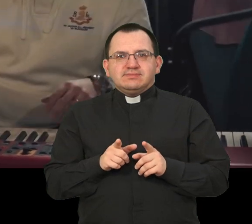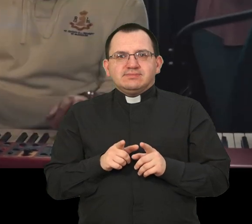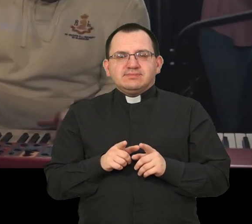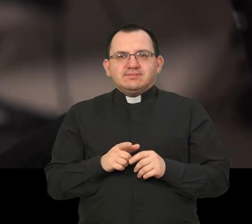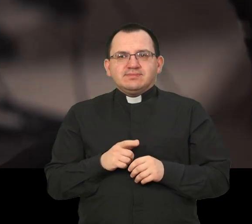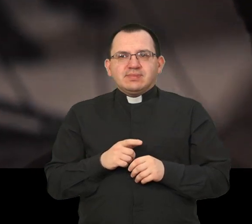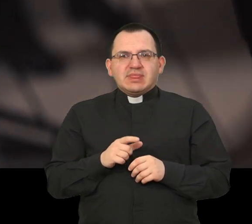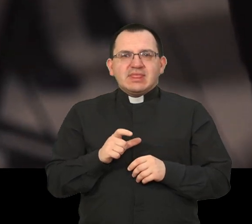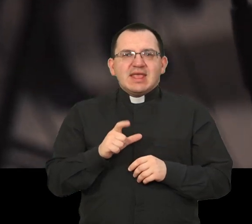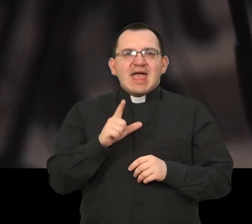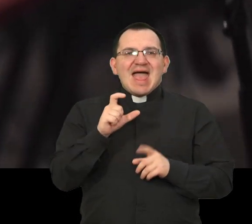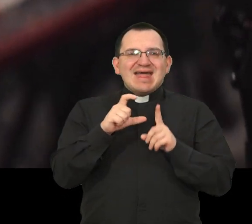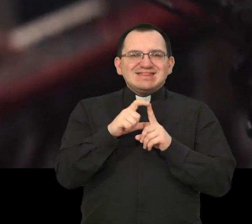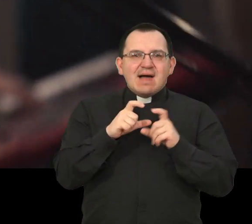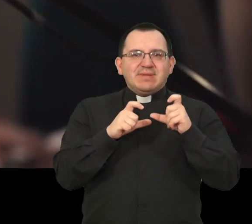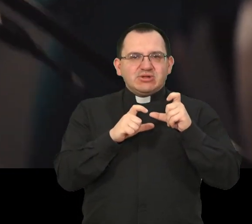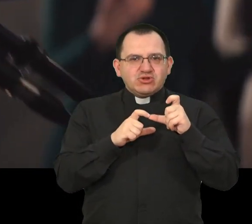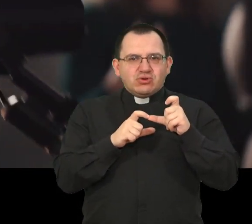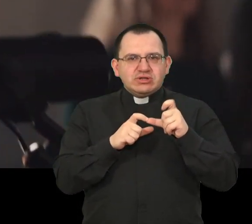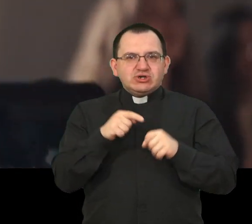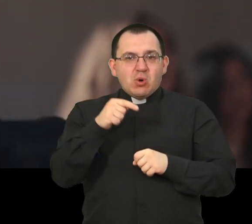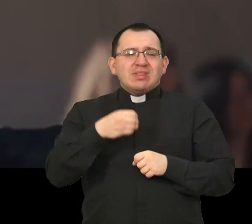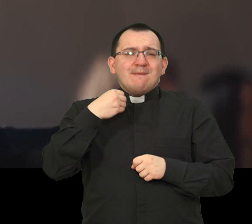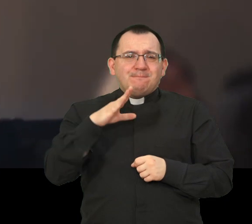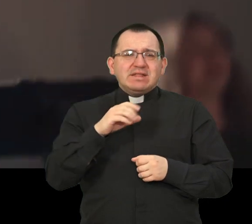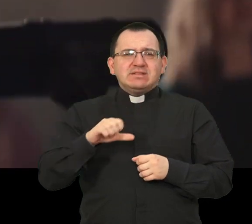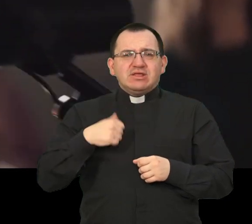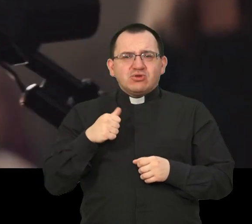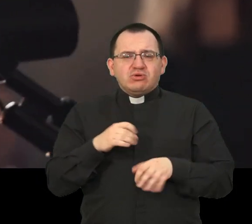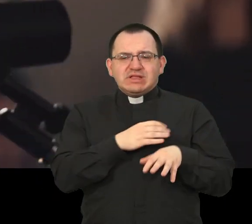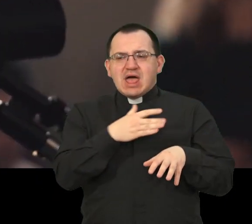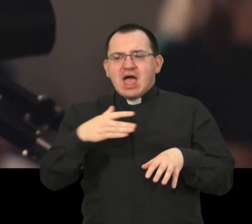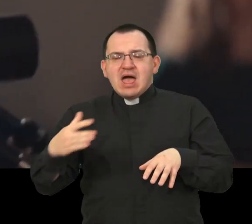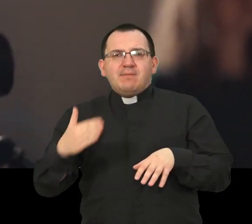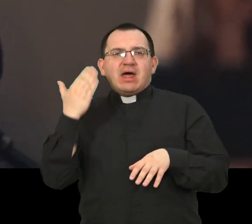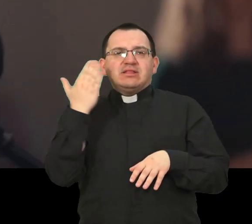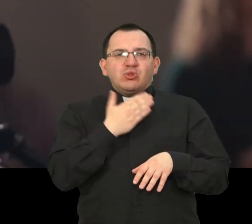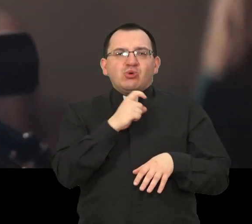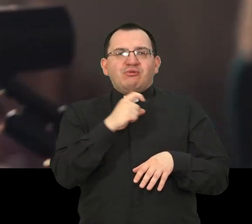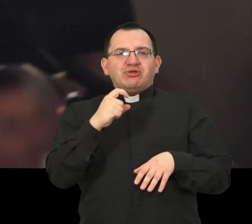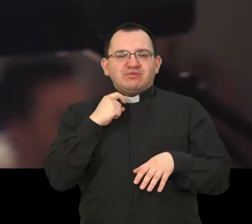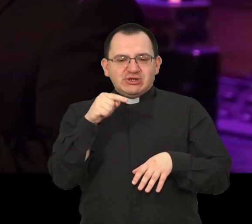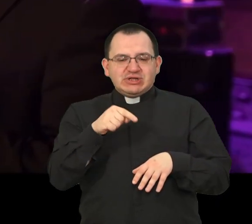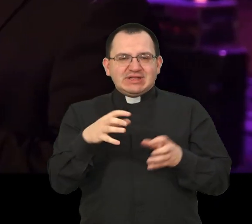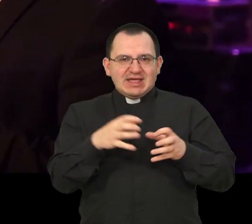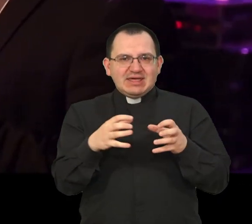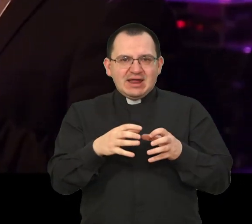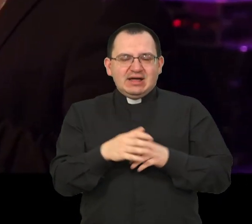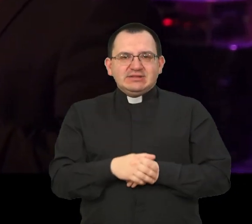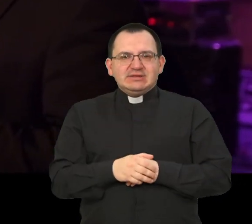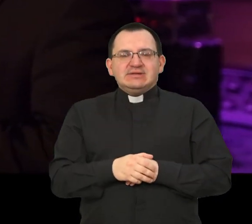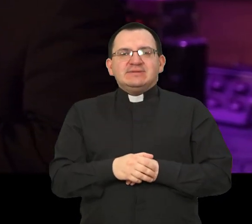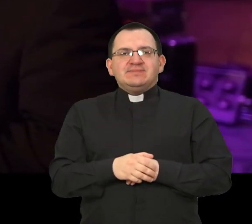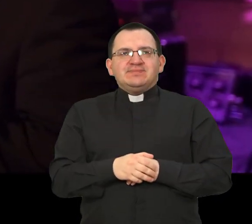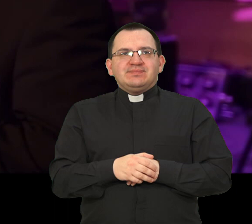Duhovnik zajednice je Don Damir Stojić i to već 15 godina. Buljan kaže kako se međusobno prate i surađuju. Don